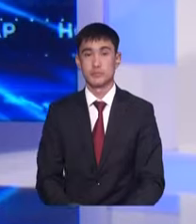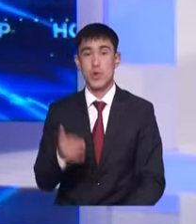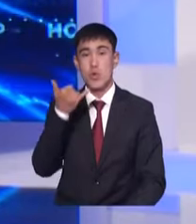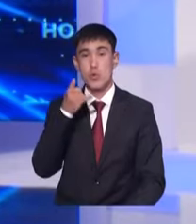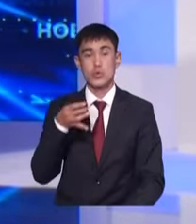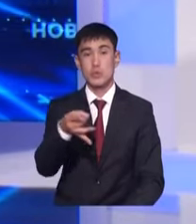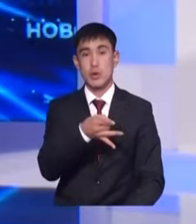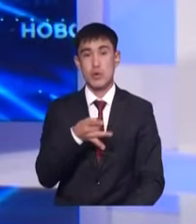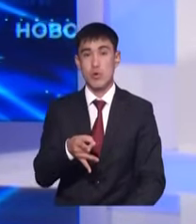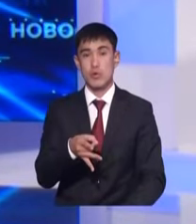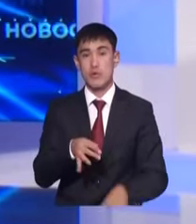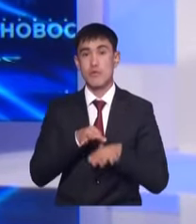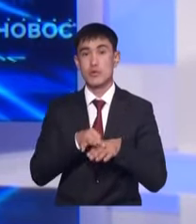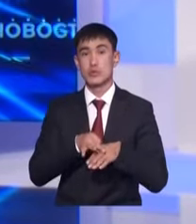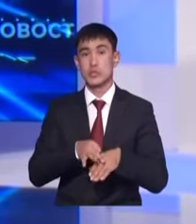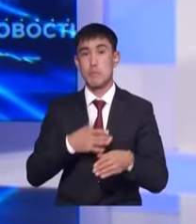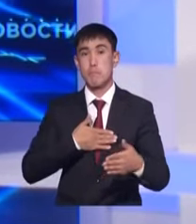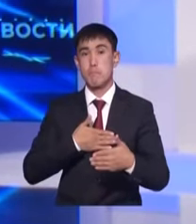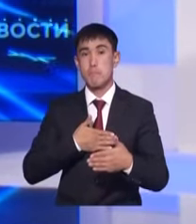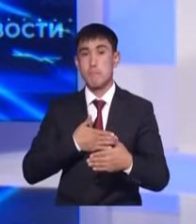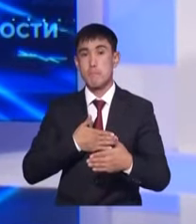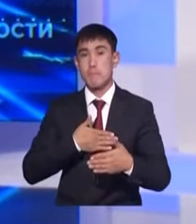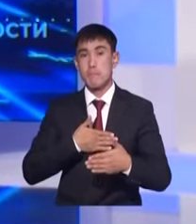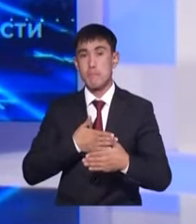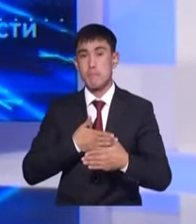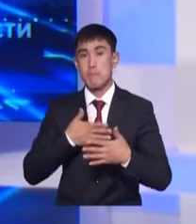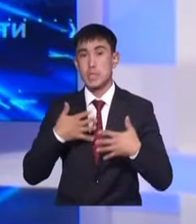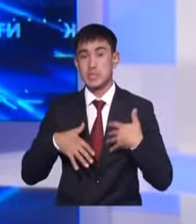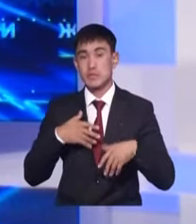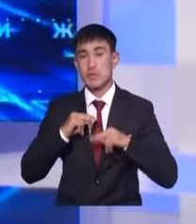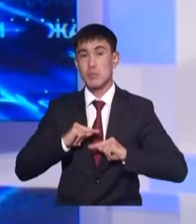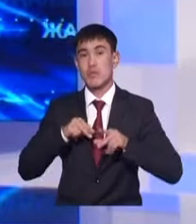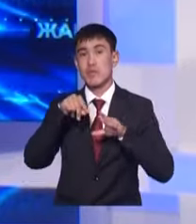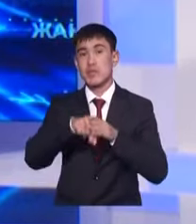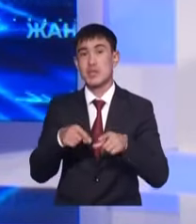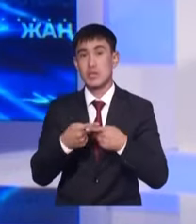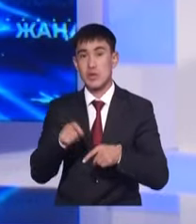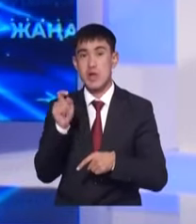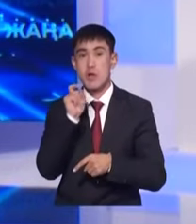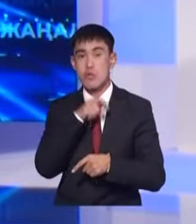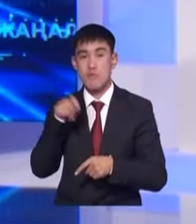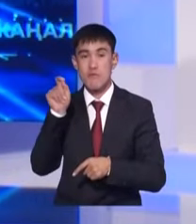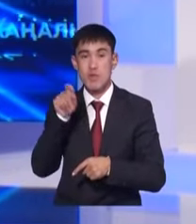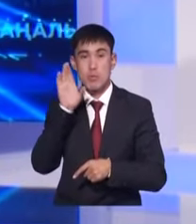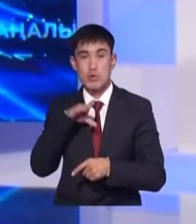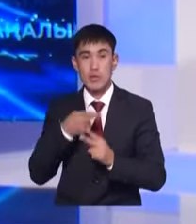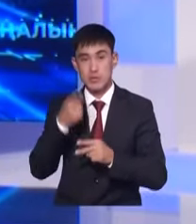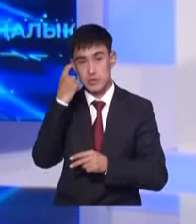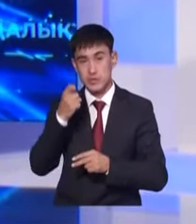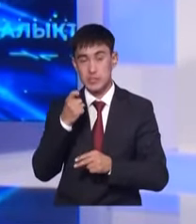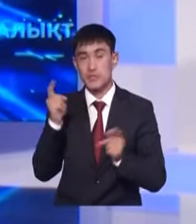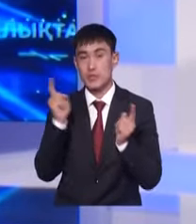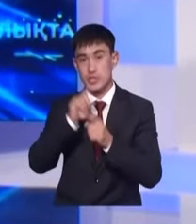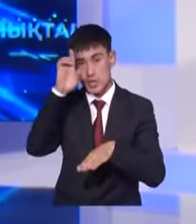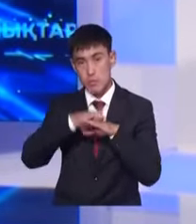В Уйгурском районе ведется пассивная работа по внедрению технологии экономного водопользования. Об этом стало известно в ходе